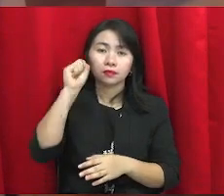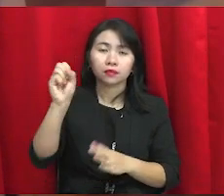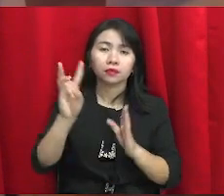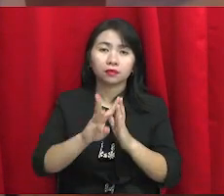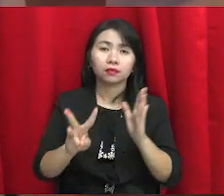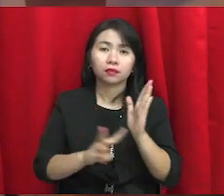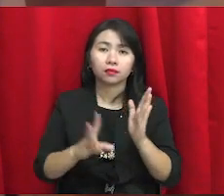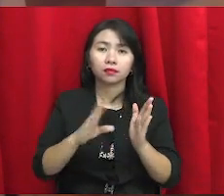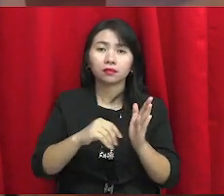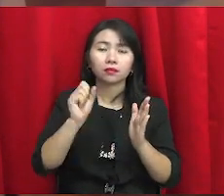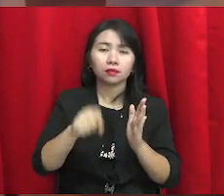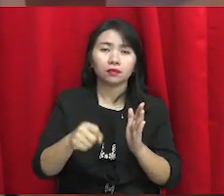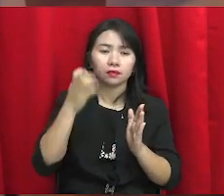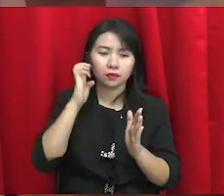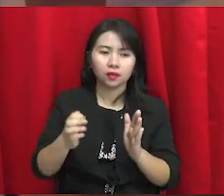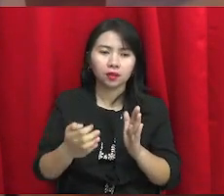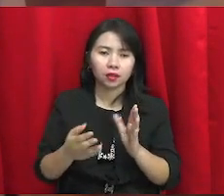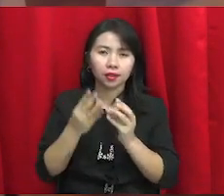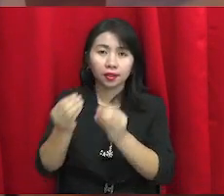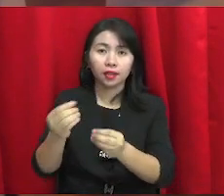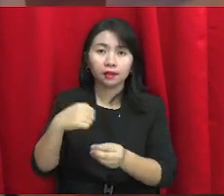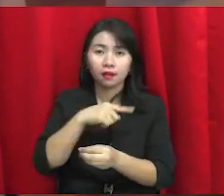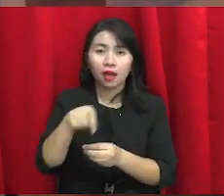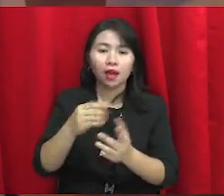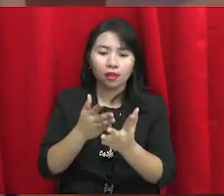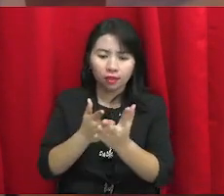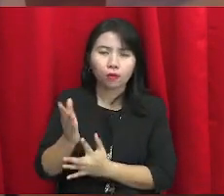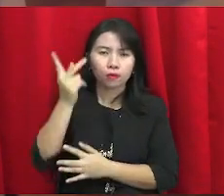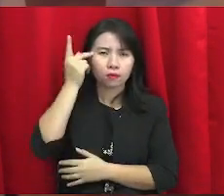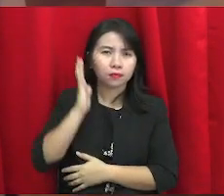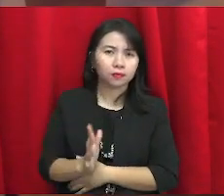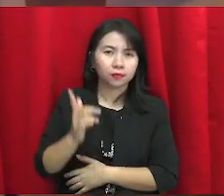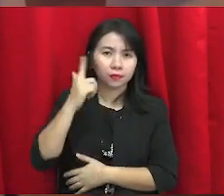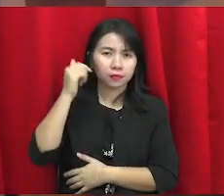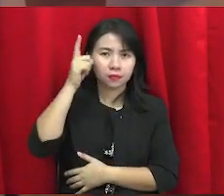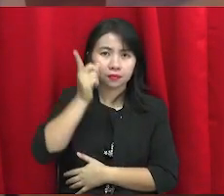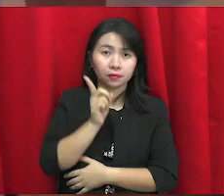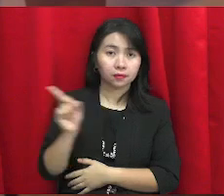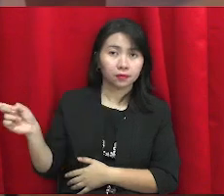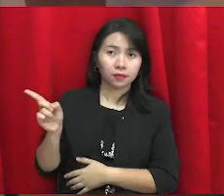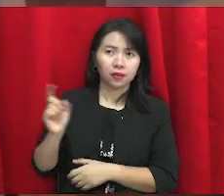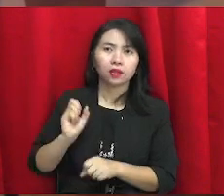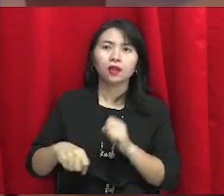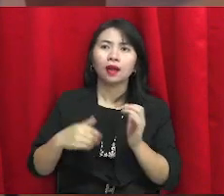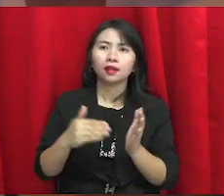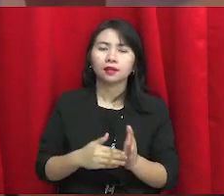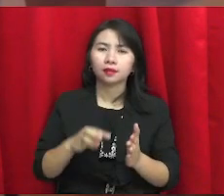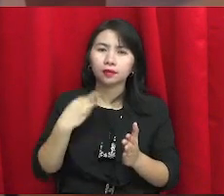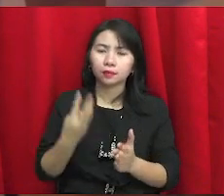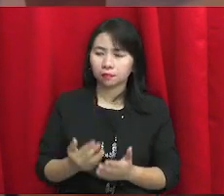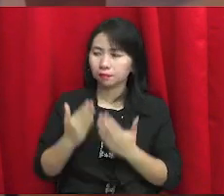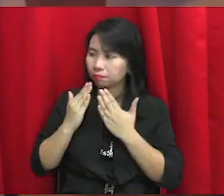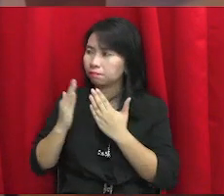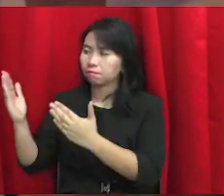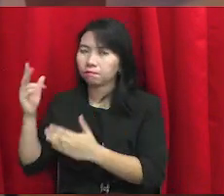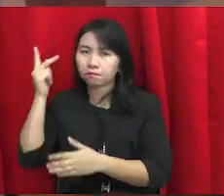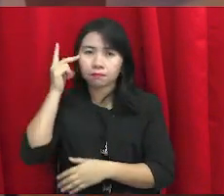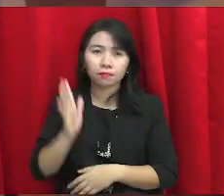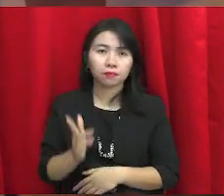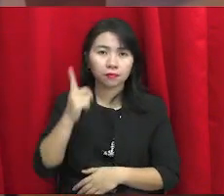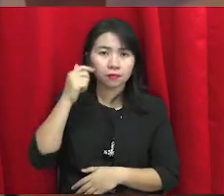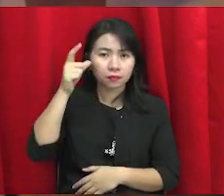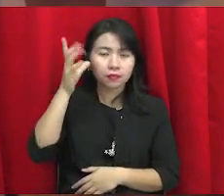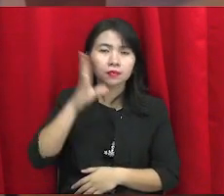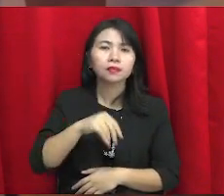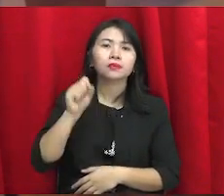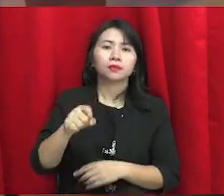at idinadaan niya yon sa ating pong pastor. Kaya once again, nagpapasalamat po tayo sa pastor natin at sa simbahan natin,